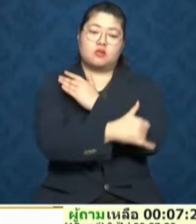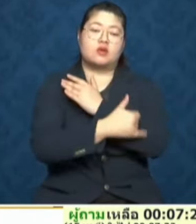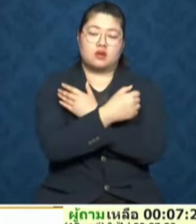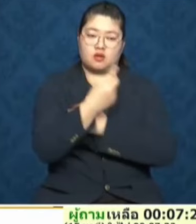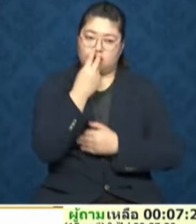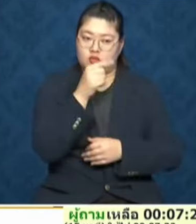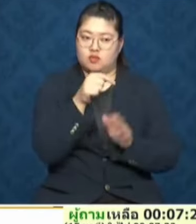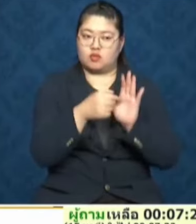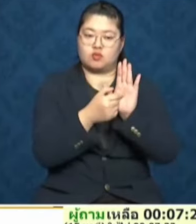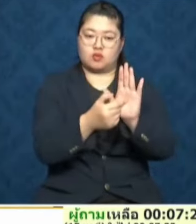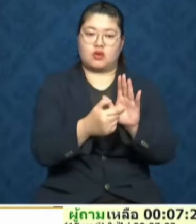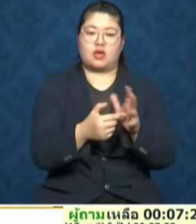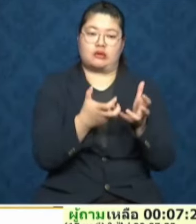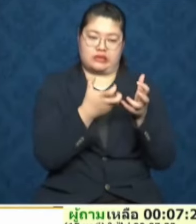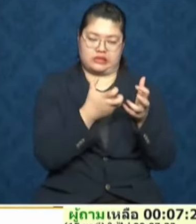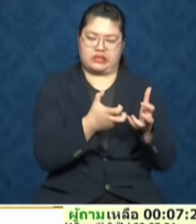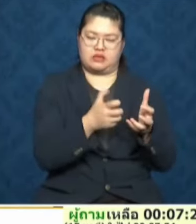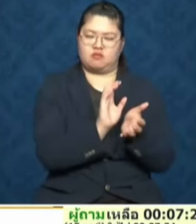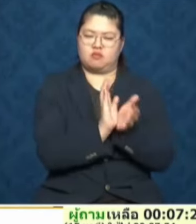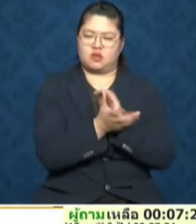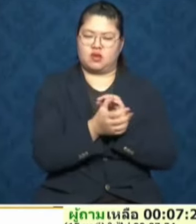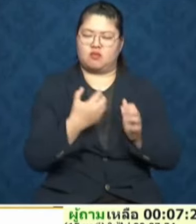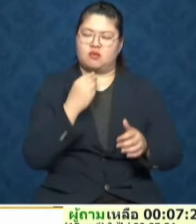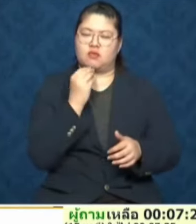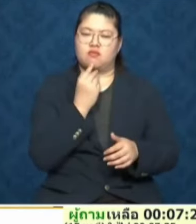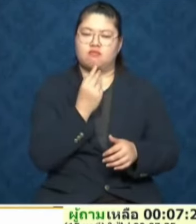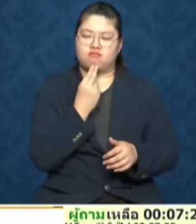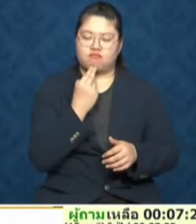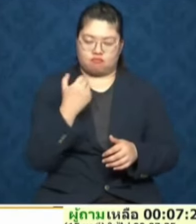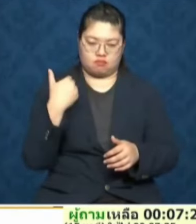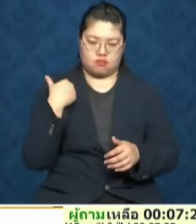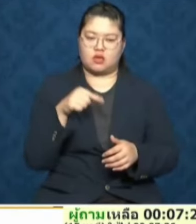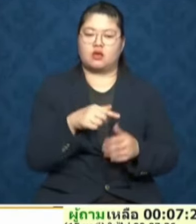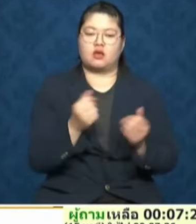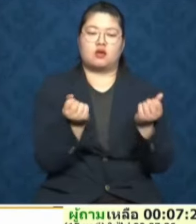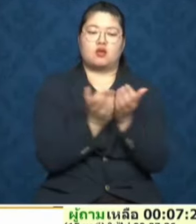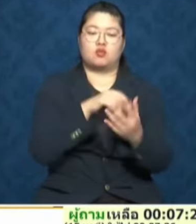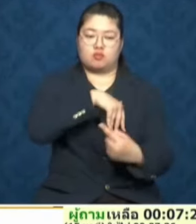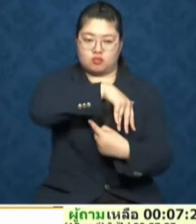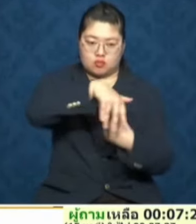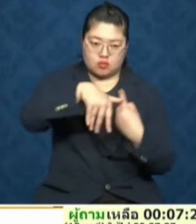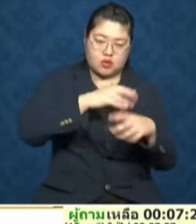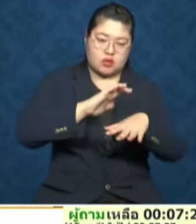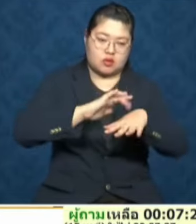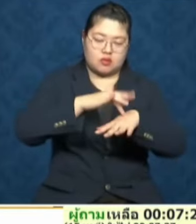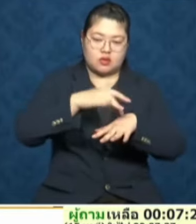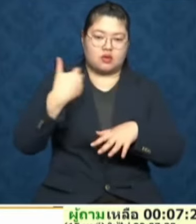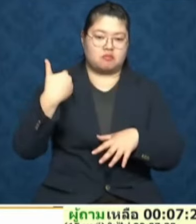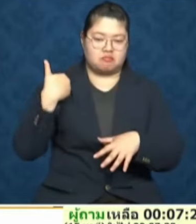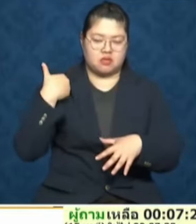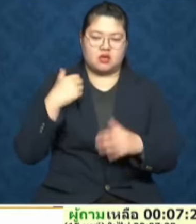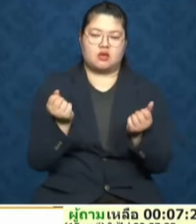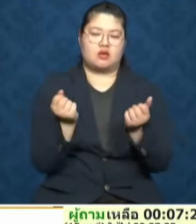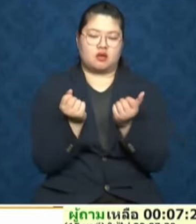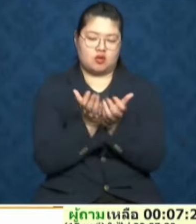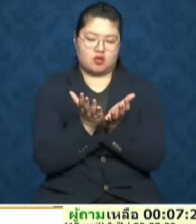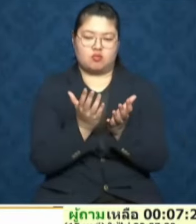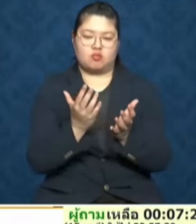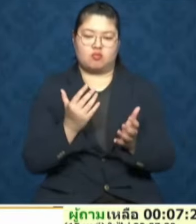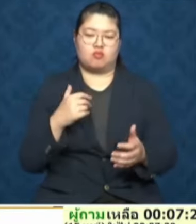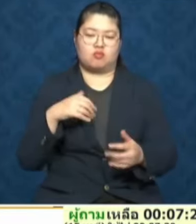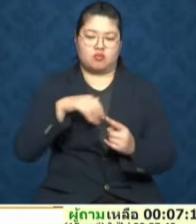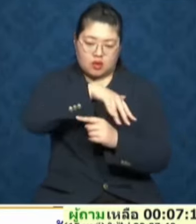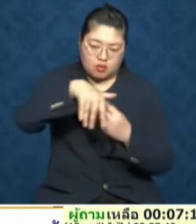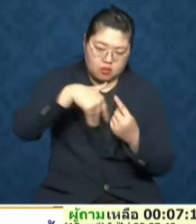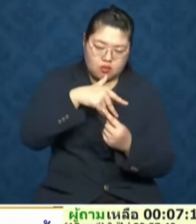Academicี่มีริเทีมมากที่สุดแล้วนะครัวาการ establishedทำพที่ธรชาติมีสารพิดช่วจะส่พกระทต่